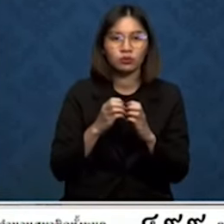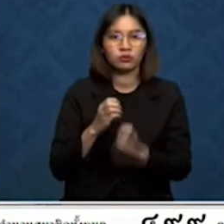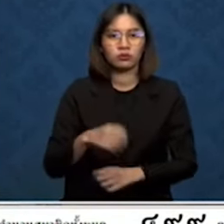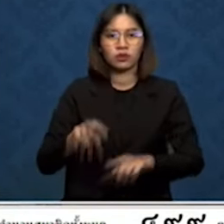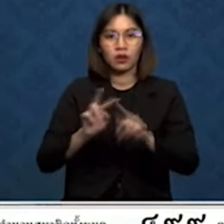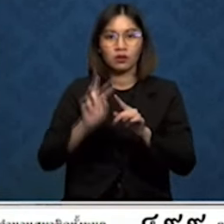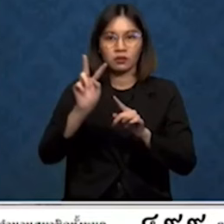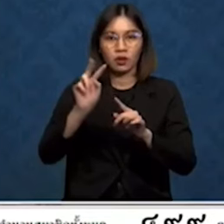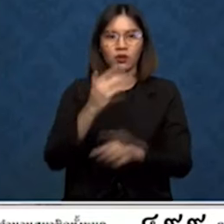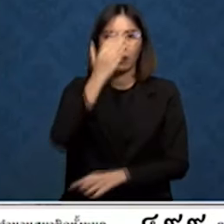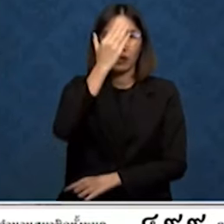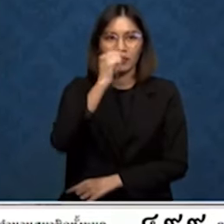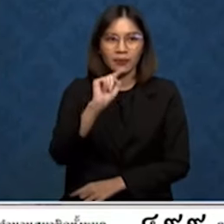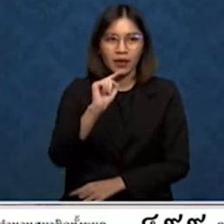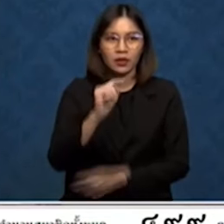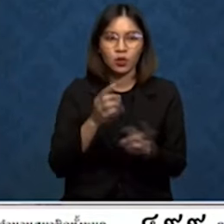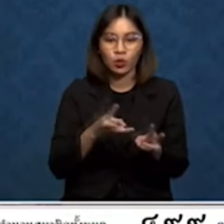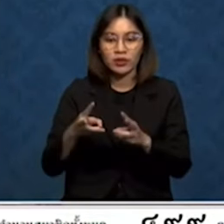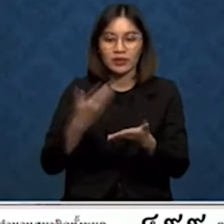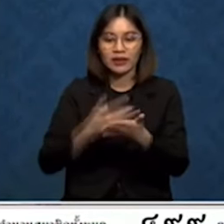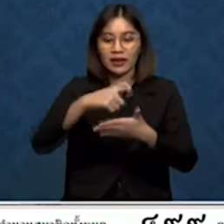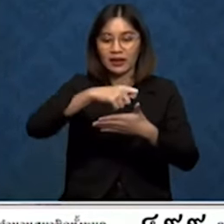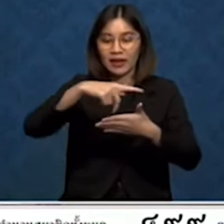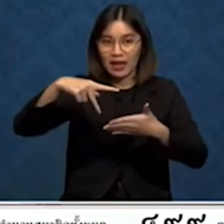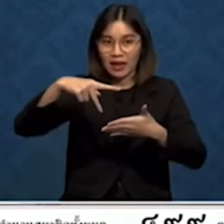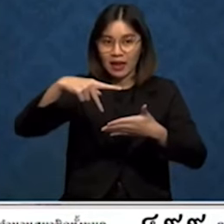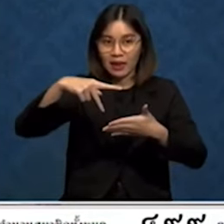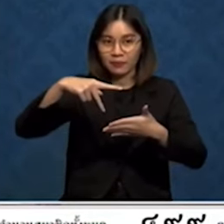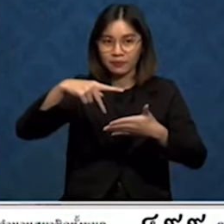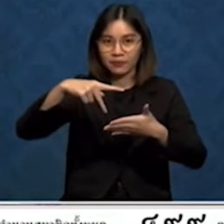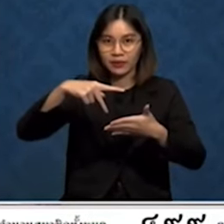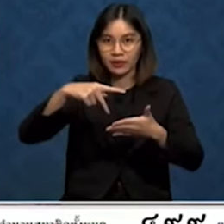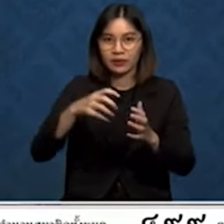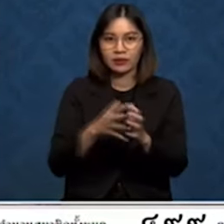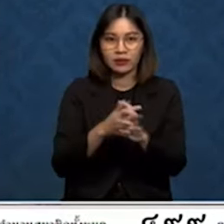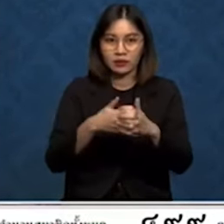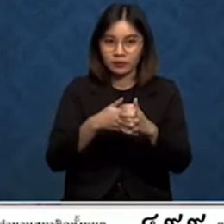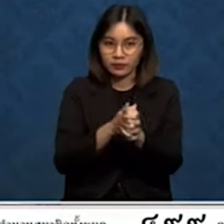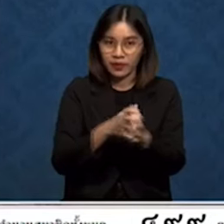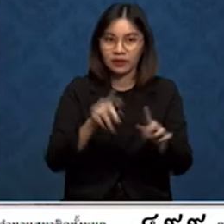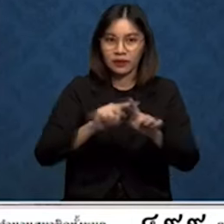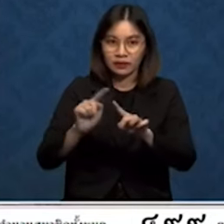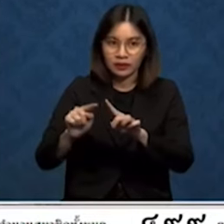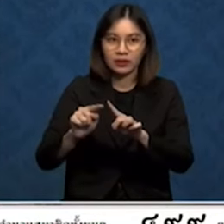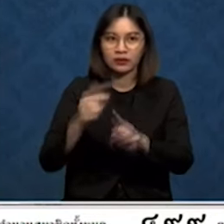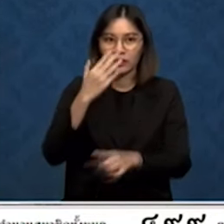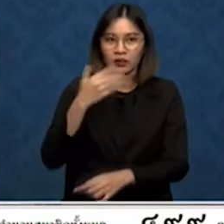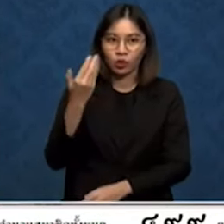สอง ทำไมไม่แกผ่านแอปเป๋าตังที่คนไทยคุนชิอยู่แล้ว